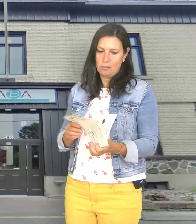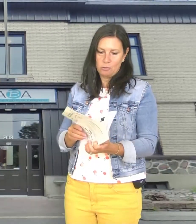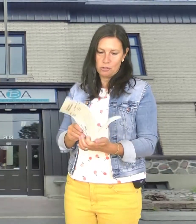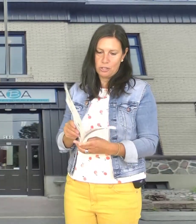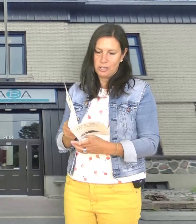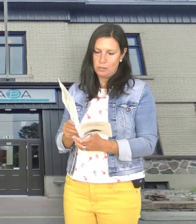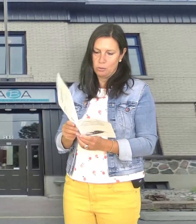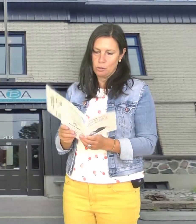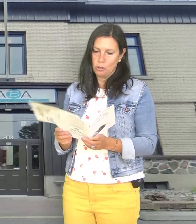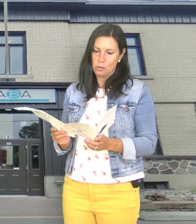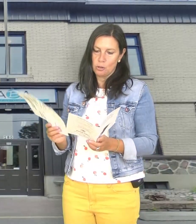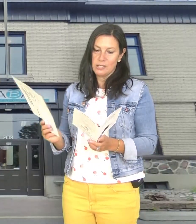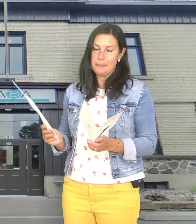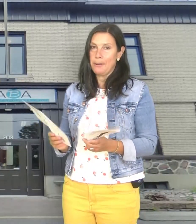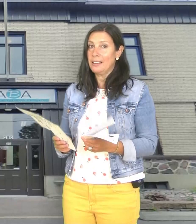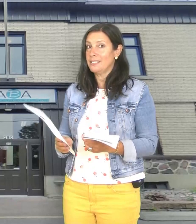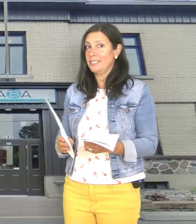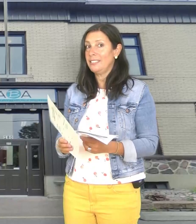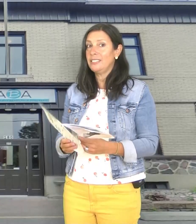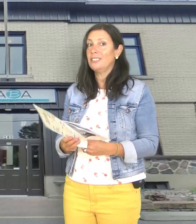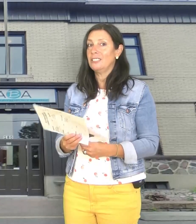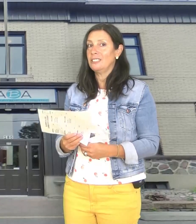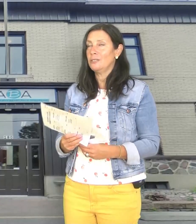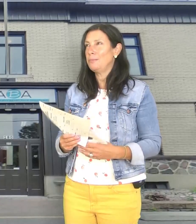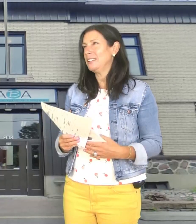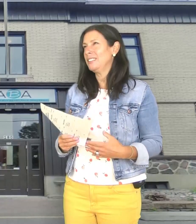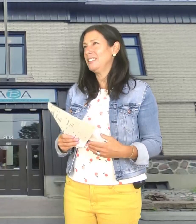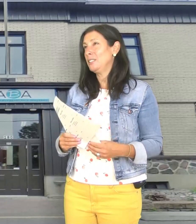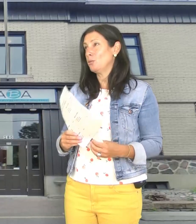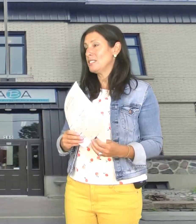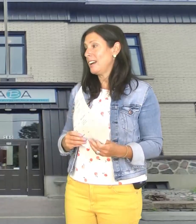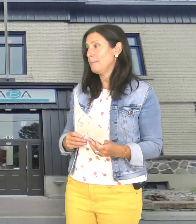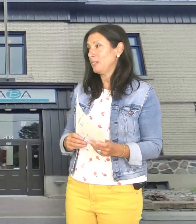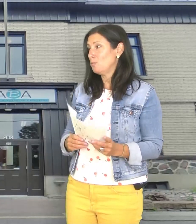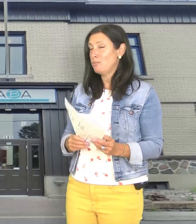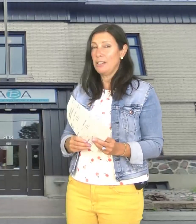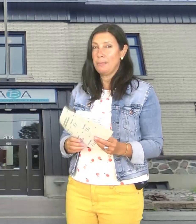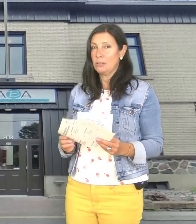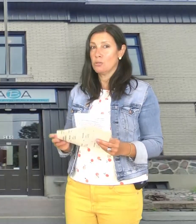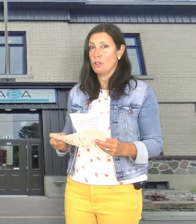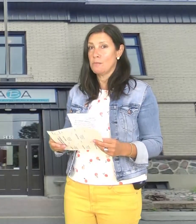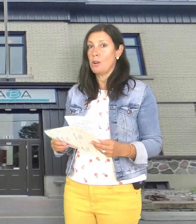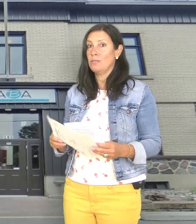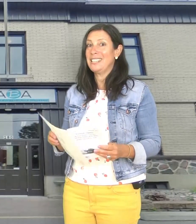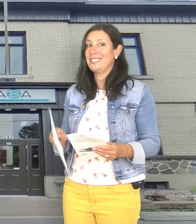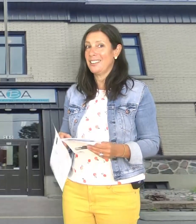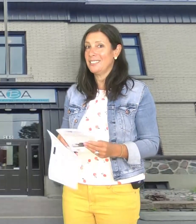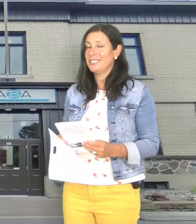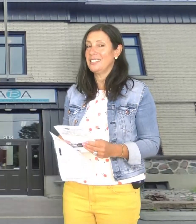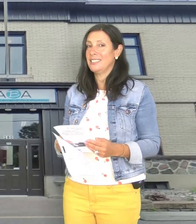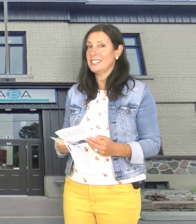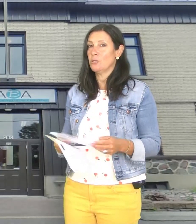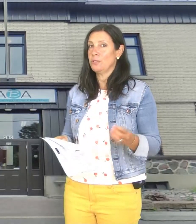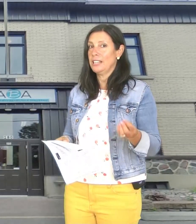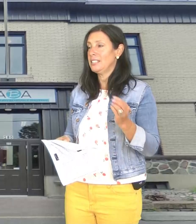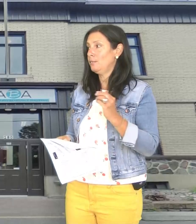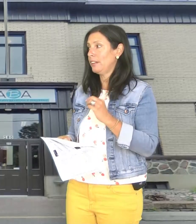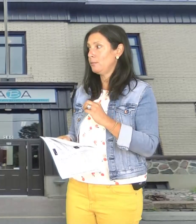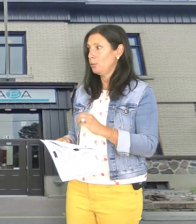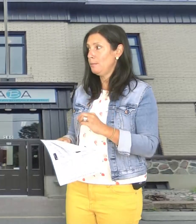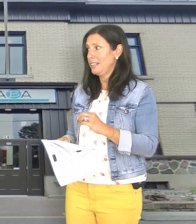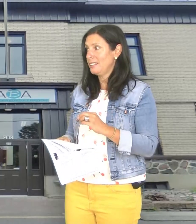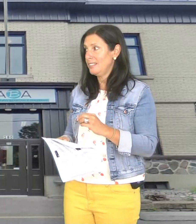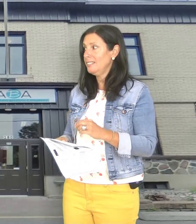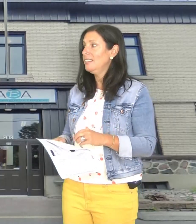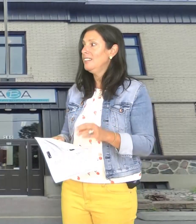du poulet congelé. Il y a toutes sortes de choses. Des pâtés, des tourtières, pâte au poulet, pâte au saumon. Les tartes. Les tartes sont faites avec